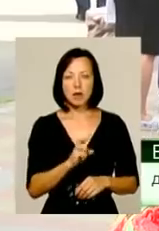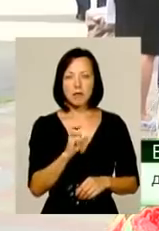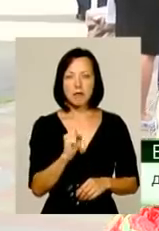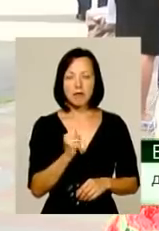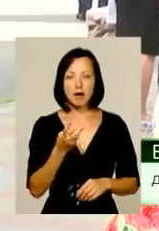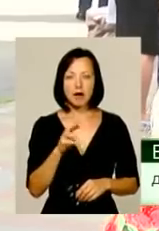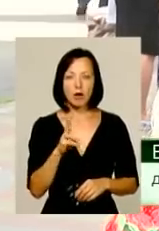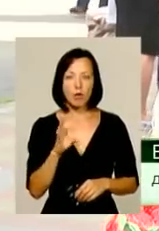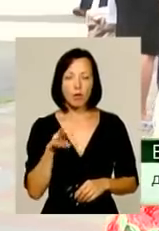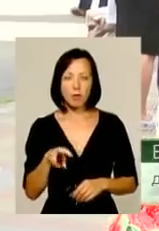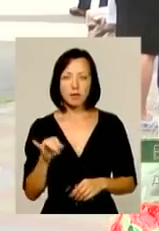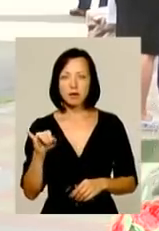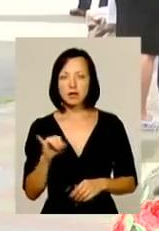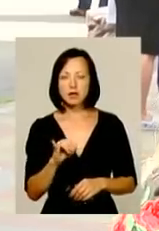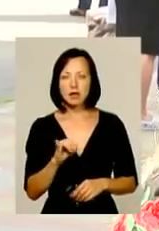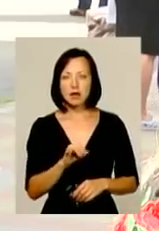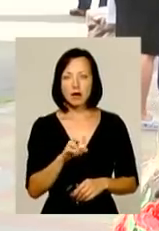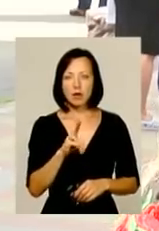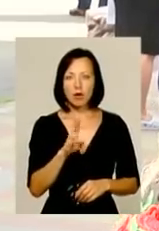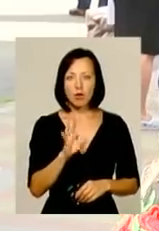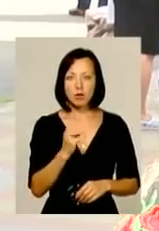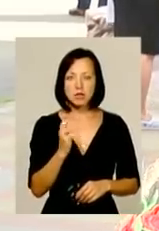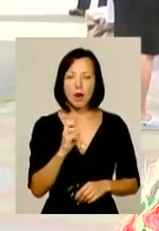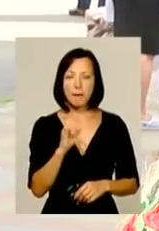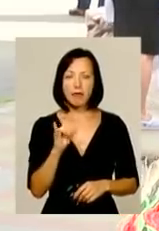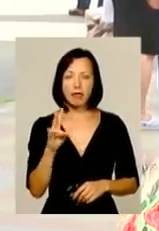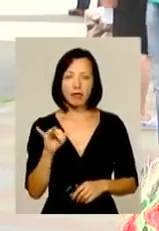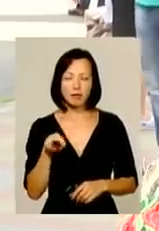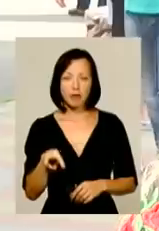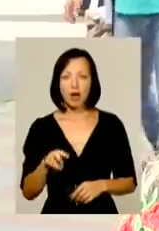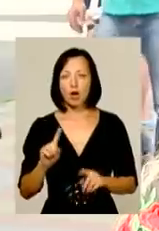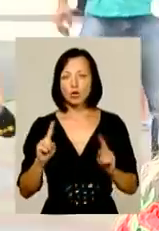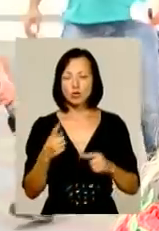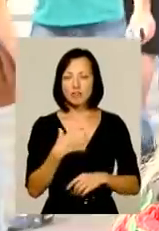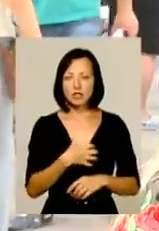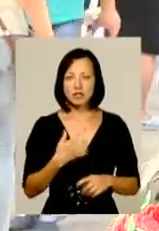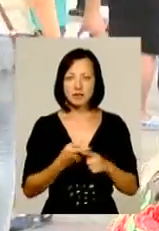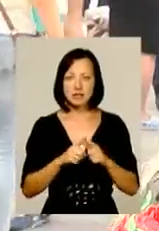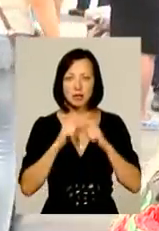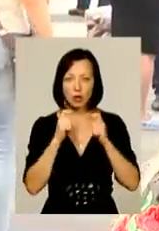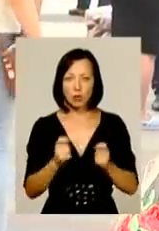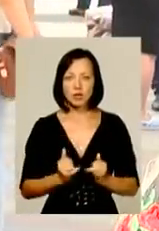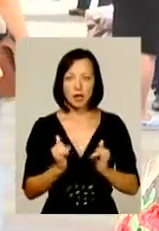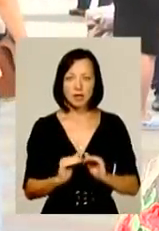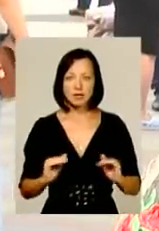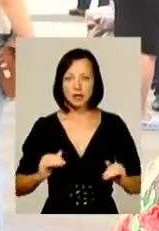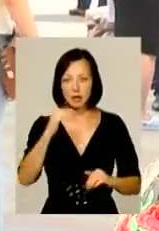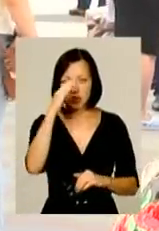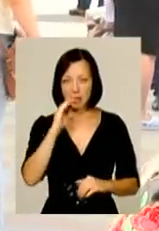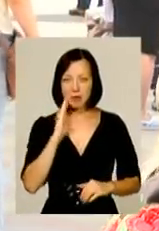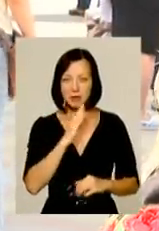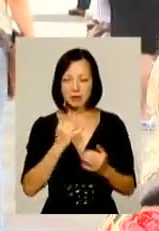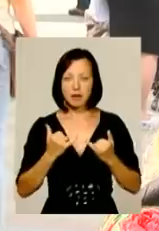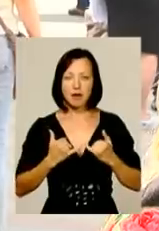Балюком, з Сергієм Коцавіним. Дуже важлива ця нагорода для дітей, для батьків, для мене,